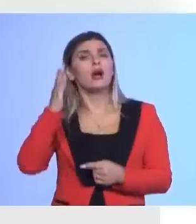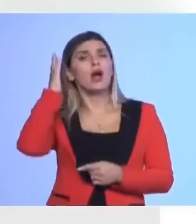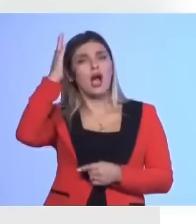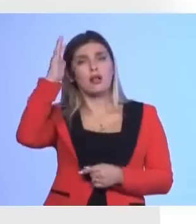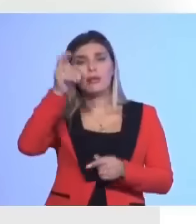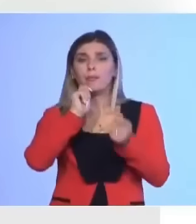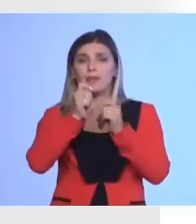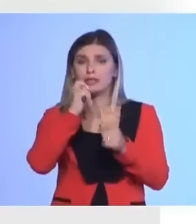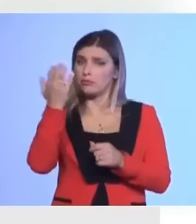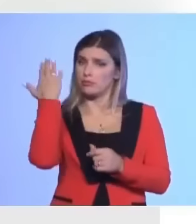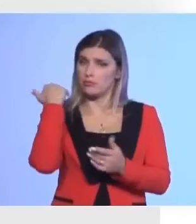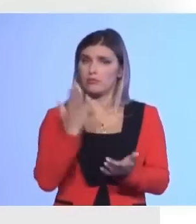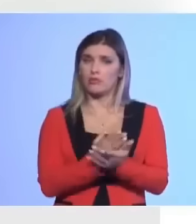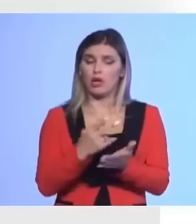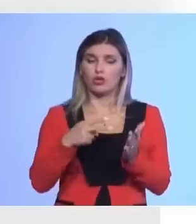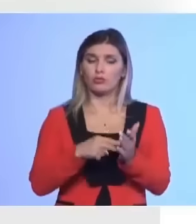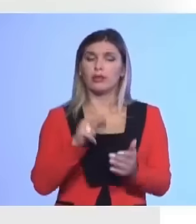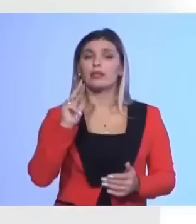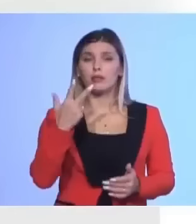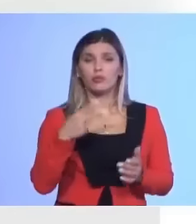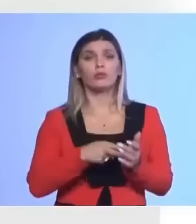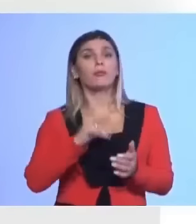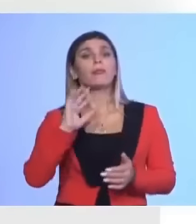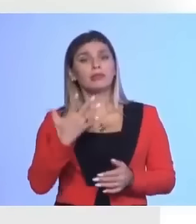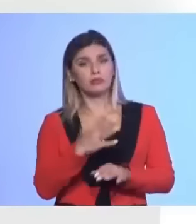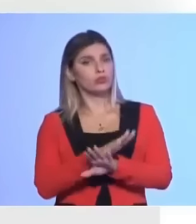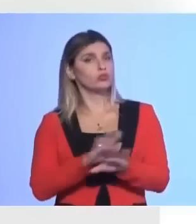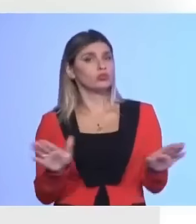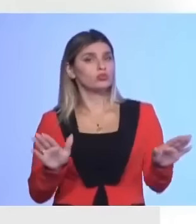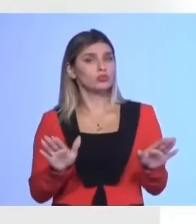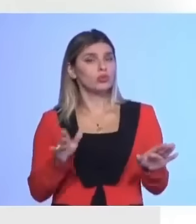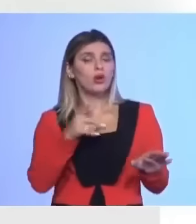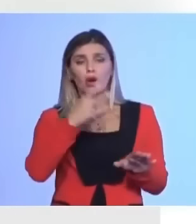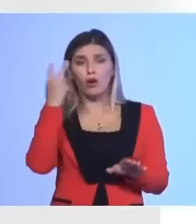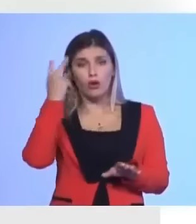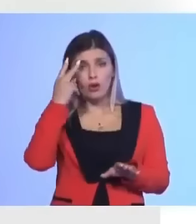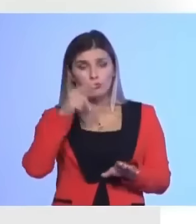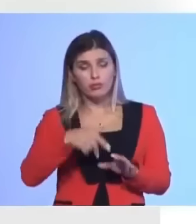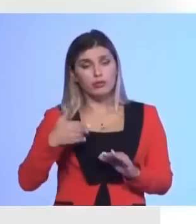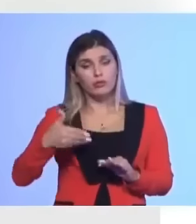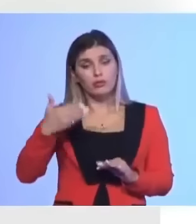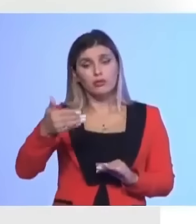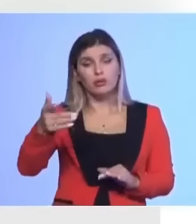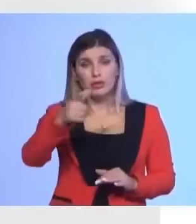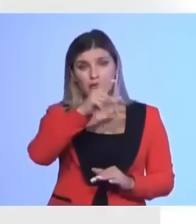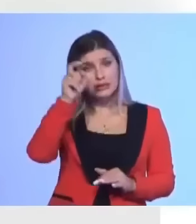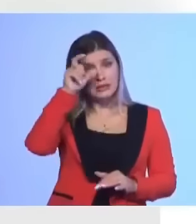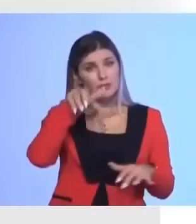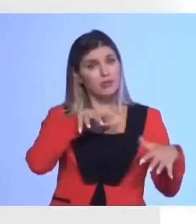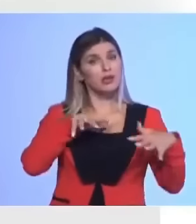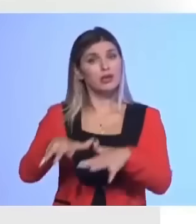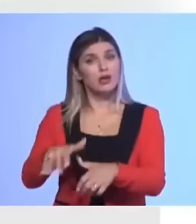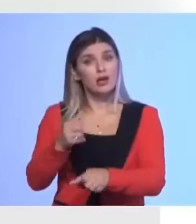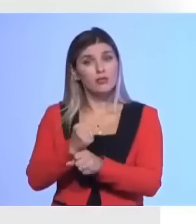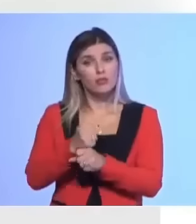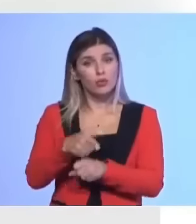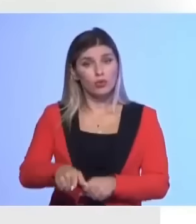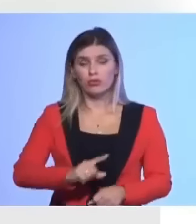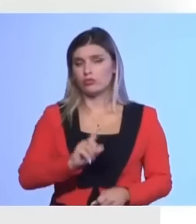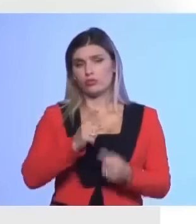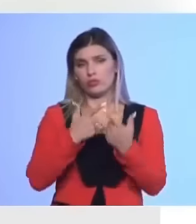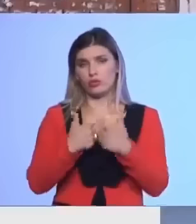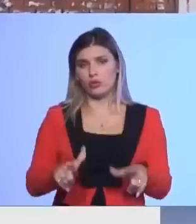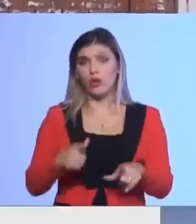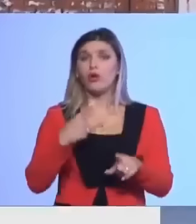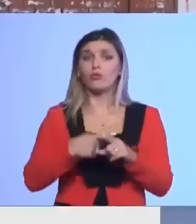marrëveshjet e kaluara të viteve 2013 dhe 2015, nuk nënkupton që në ndërkohë posta e Serbisë të vijojë operimin ilegal në vend, të shkel të